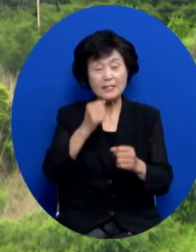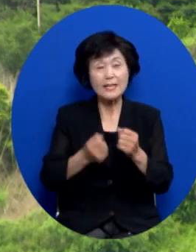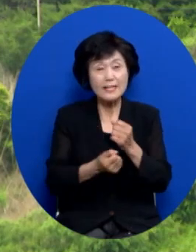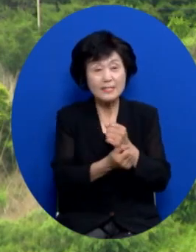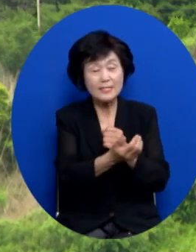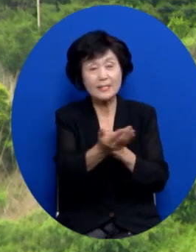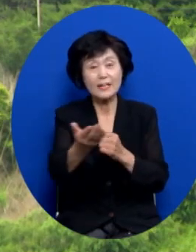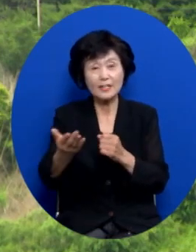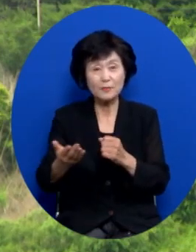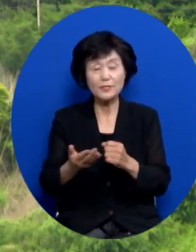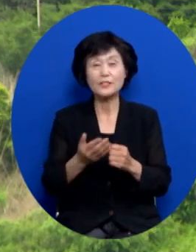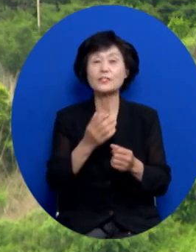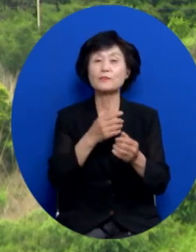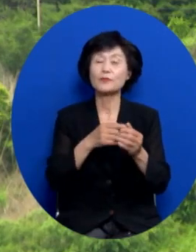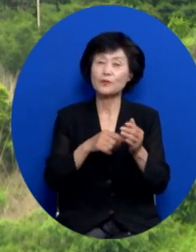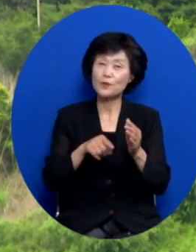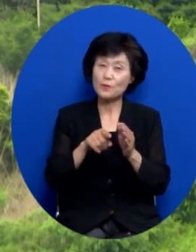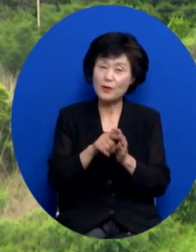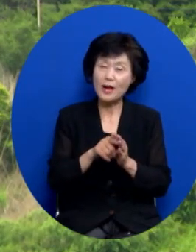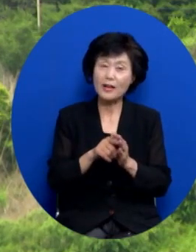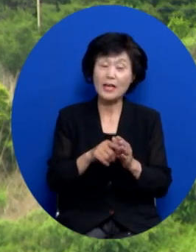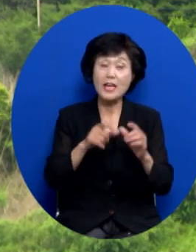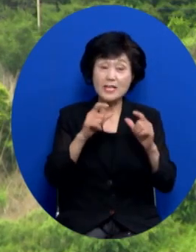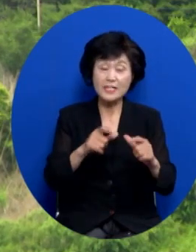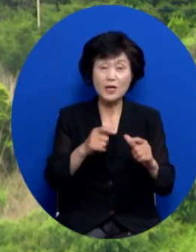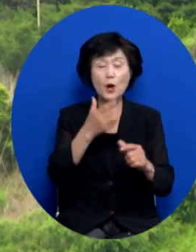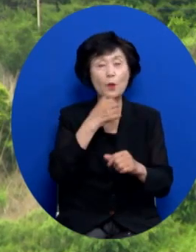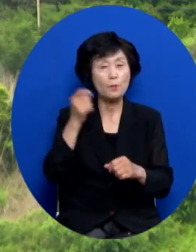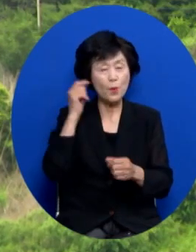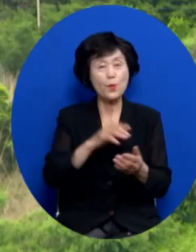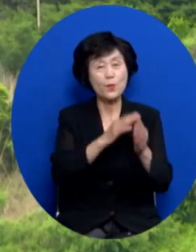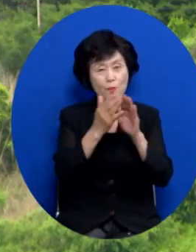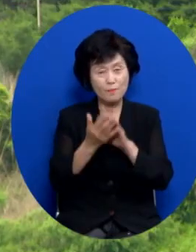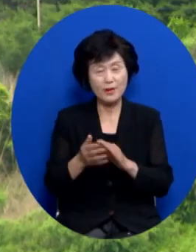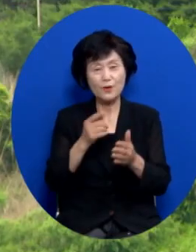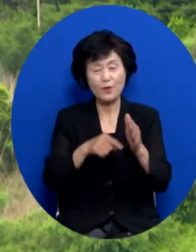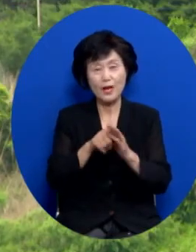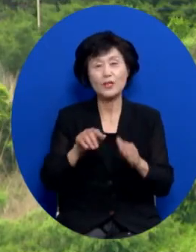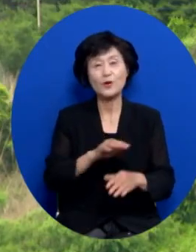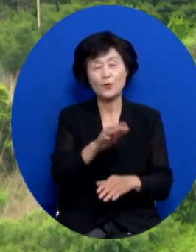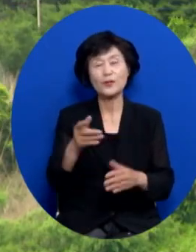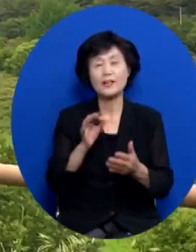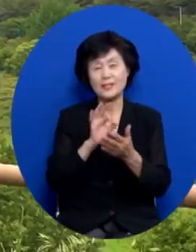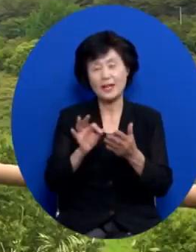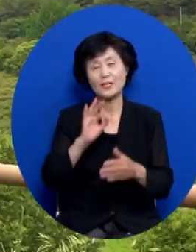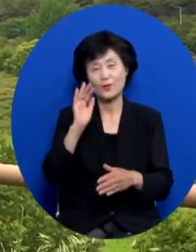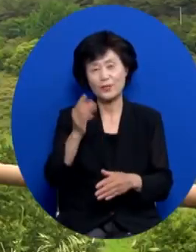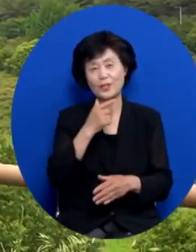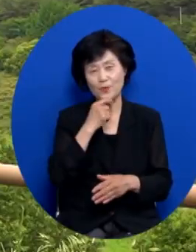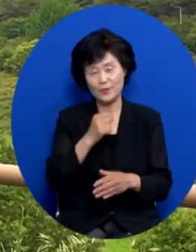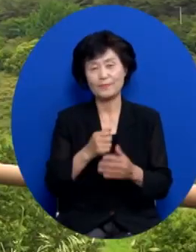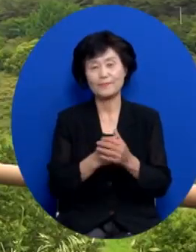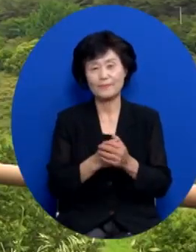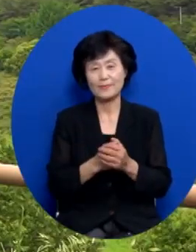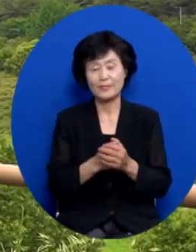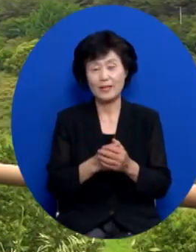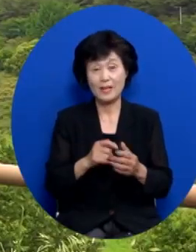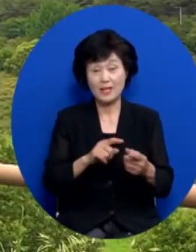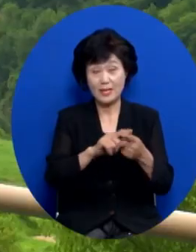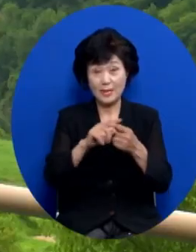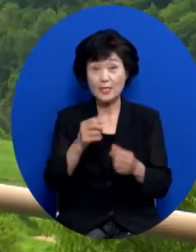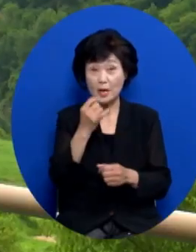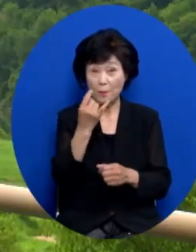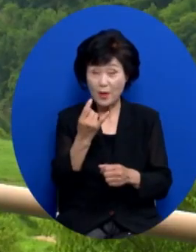지역사회 펼치면서 지역복음화를 위해서 쓰여지기를 저는 바라고 있습니다. 네, 목사님 연합회의